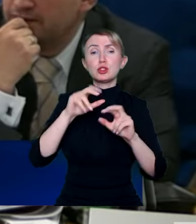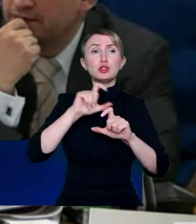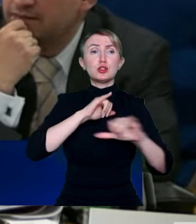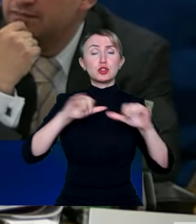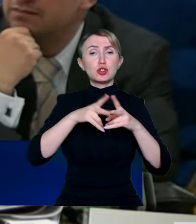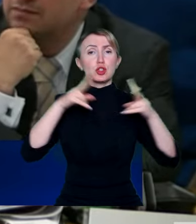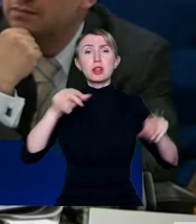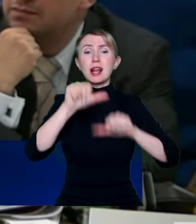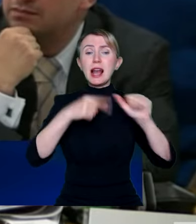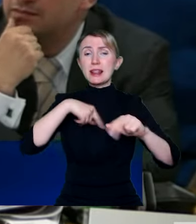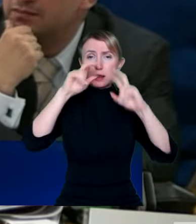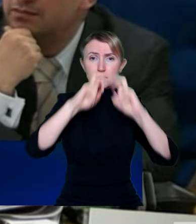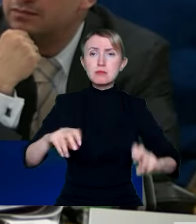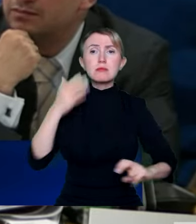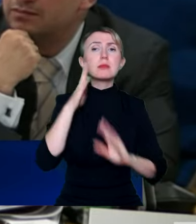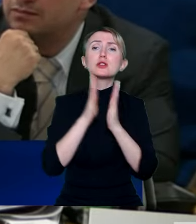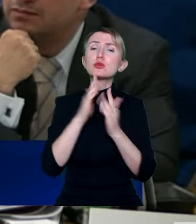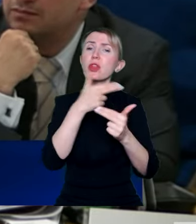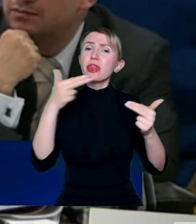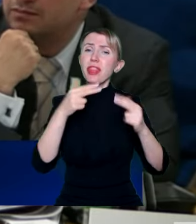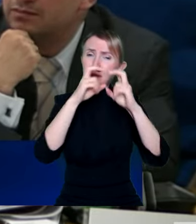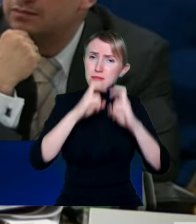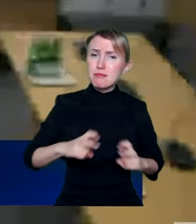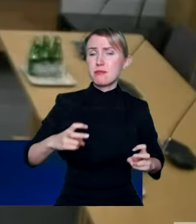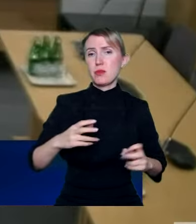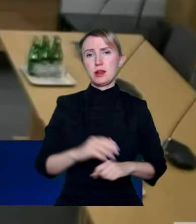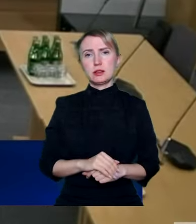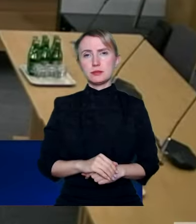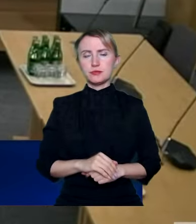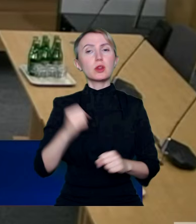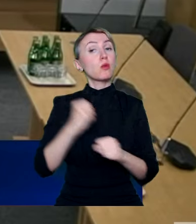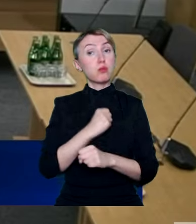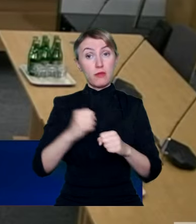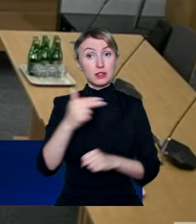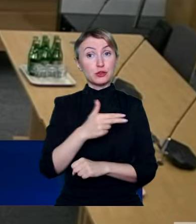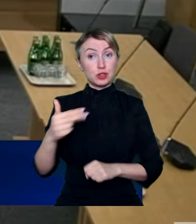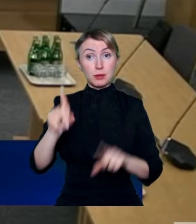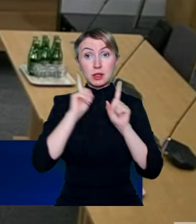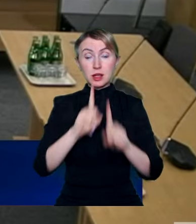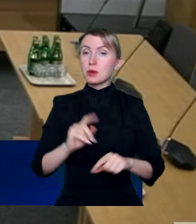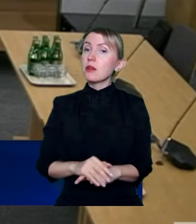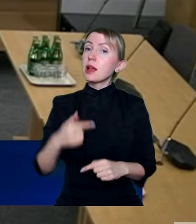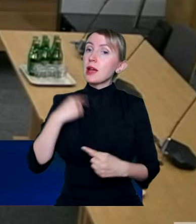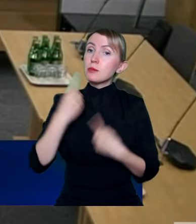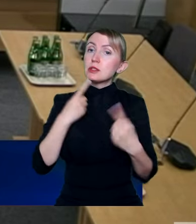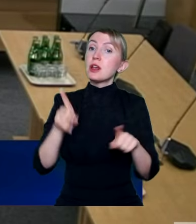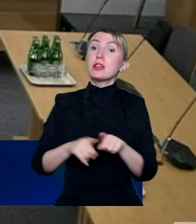Bardzo proszę o merytoryczne podejście do tego bardzo poważnego tematu, panie pośle. Myślę, że również